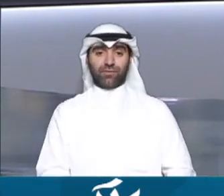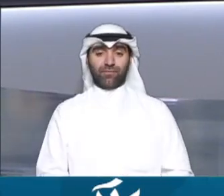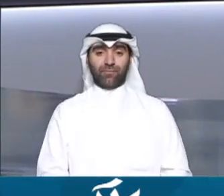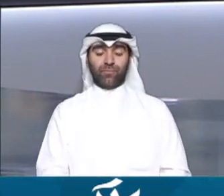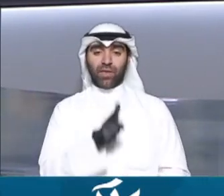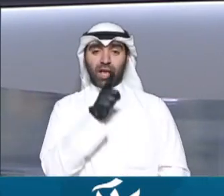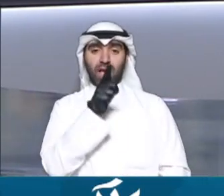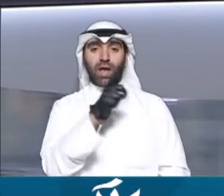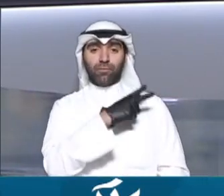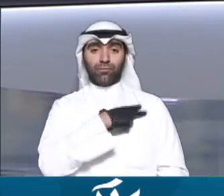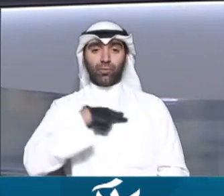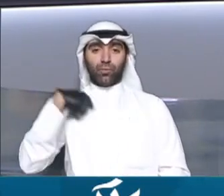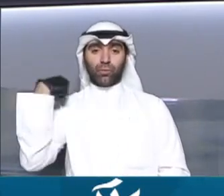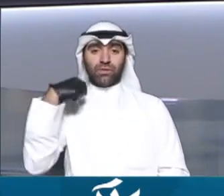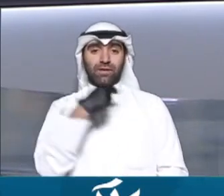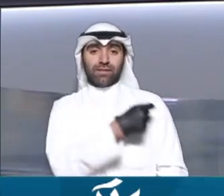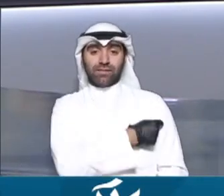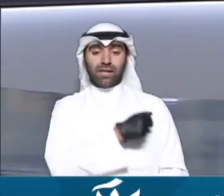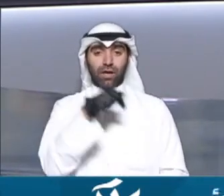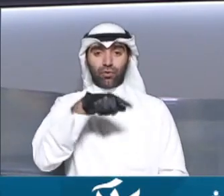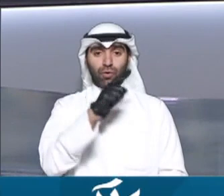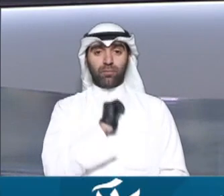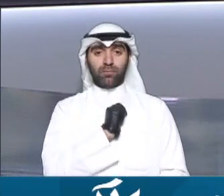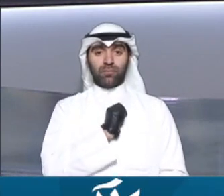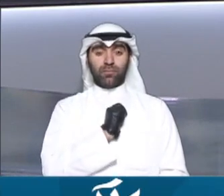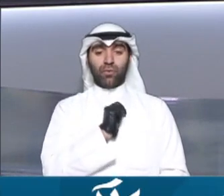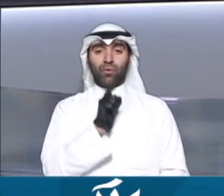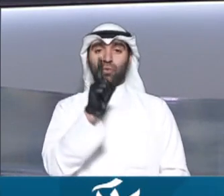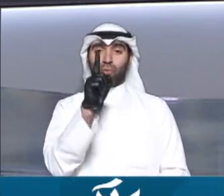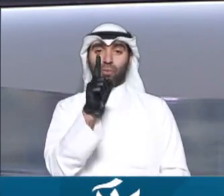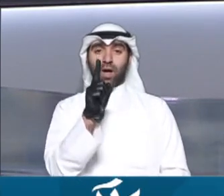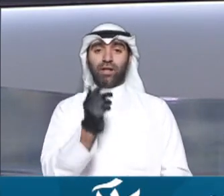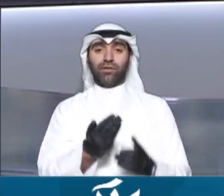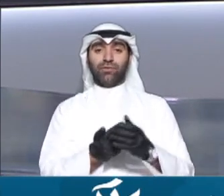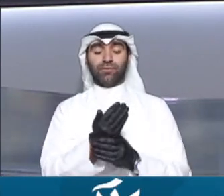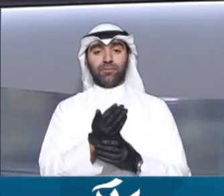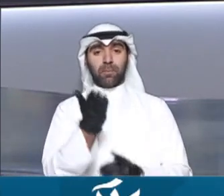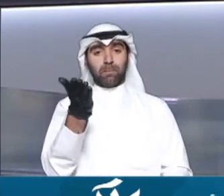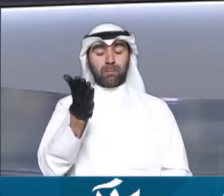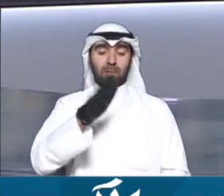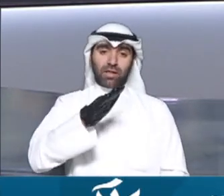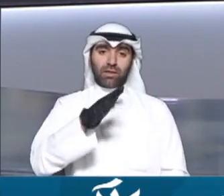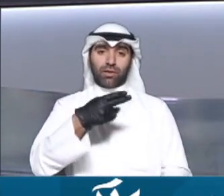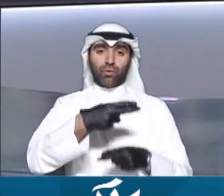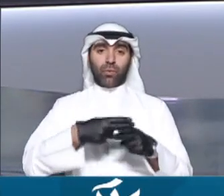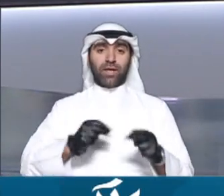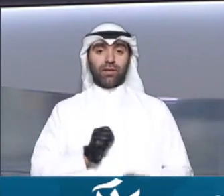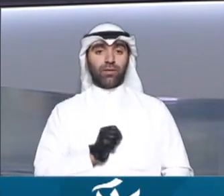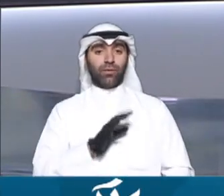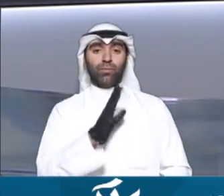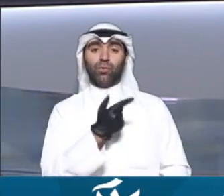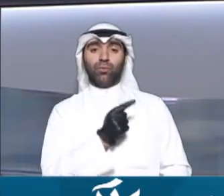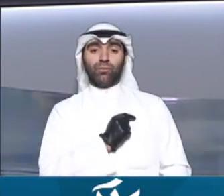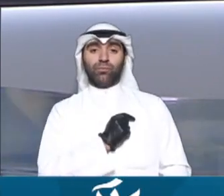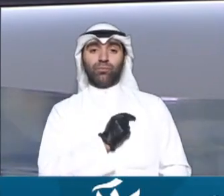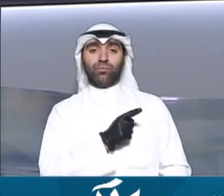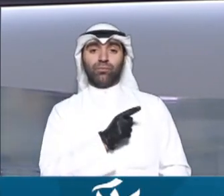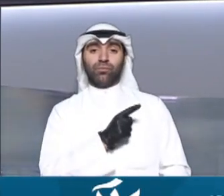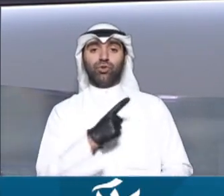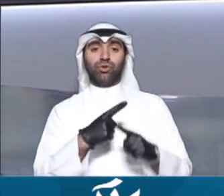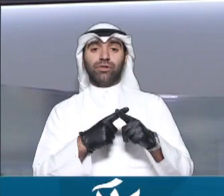حالة واحدة لمقيم من الجنسية الهندية يبلغ من العمر 46 عاما، أصيب بمرض فيروس